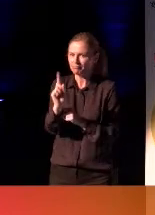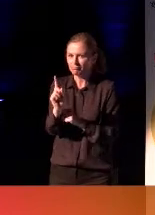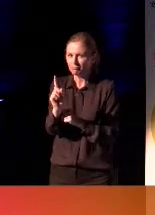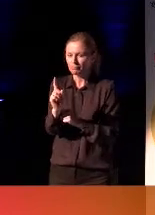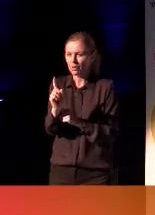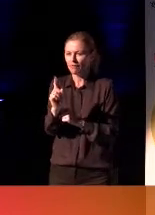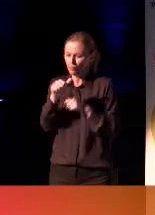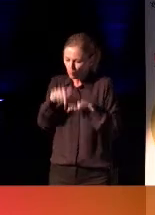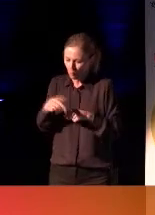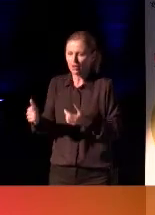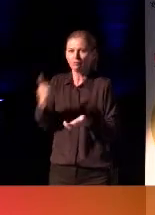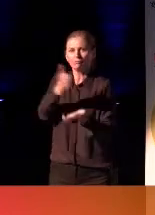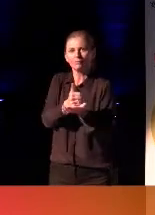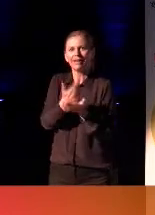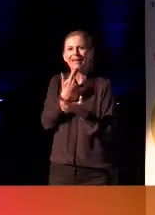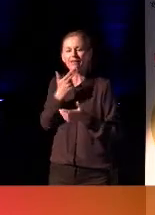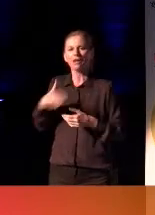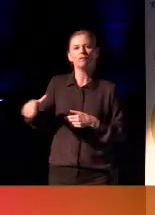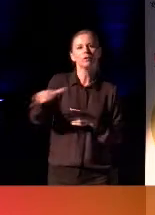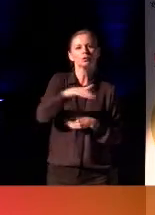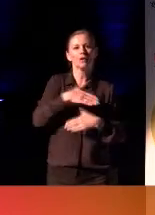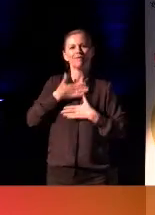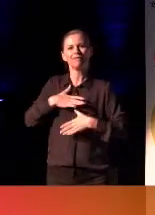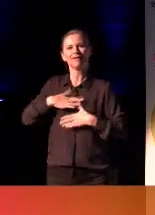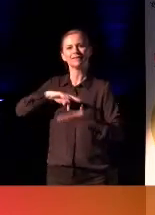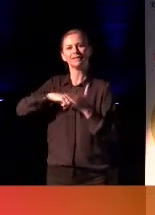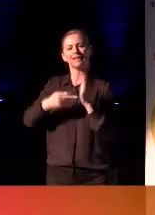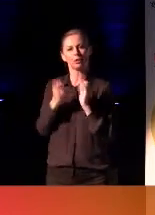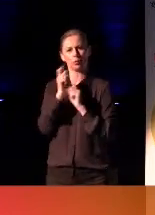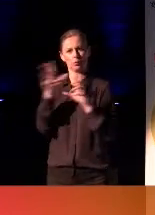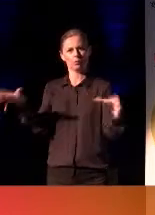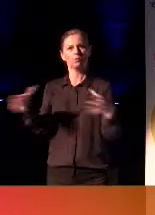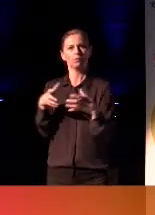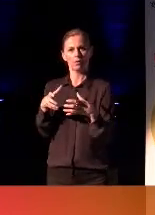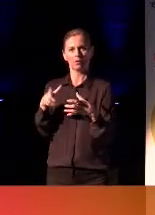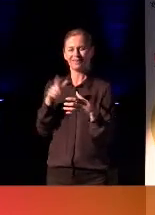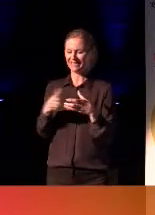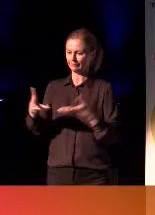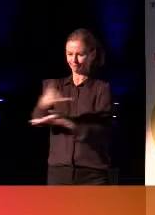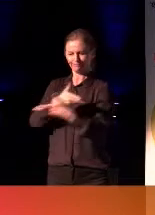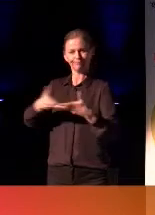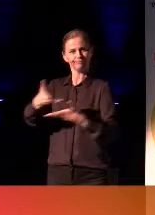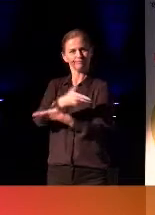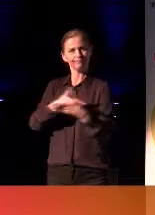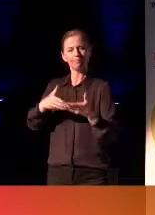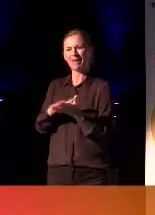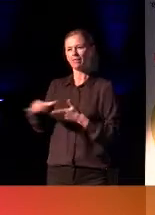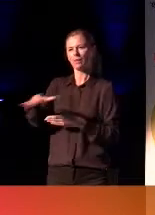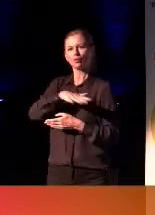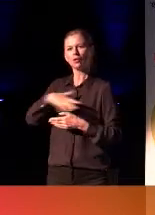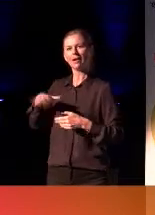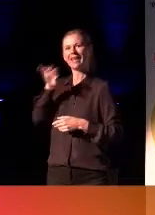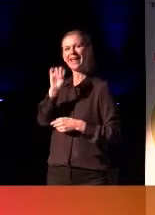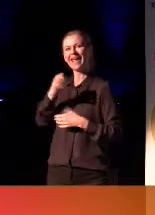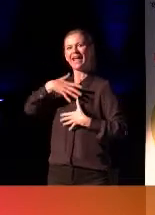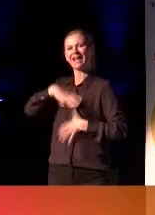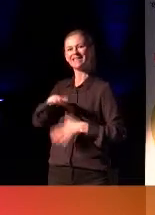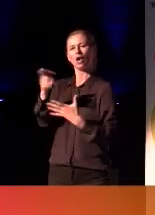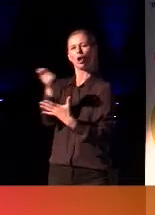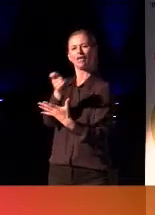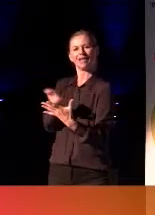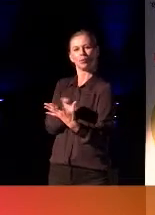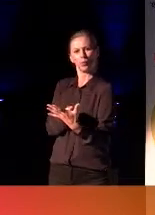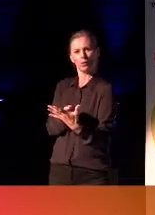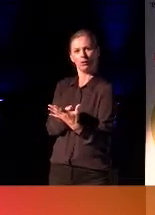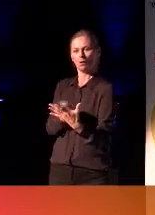til å etablere det vi kaller en nasjonal velferdsteknologiarkitektur, som spiller sammen med en nasjonal e-helsearkitektur. Vi